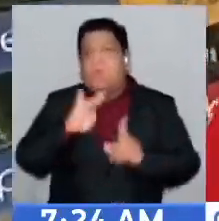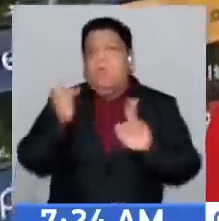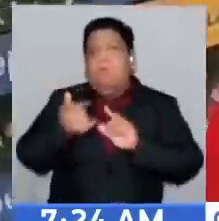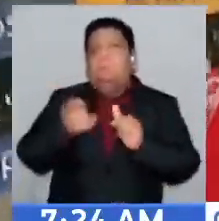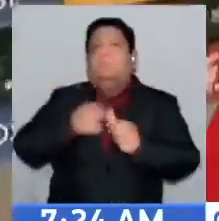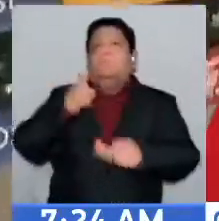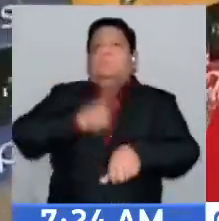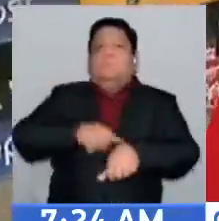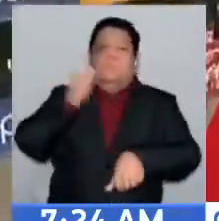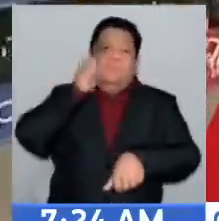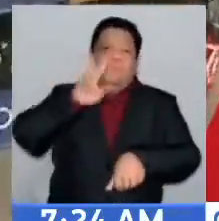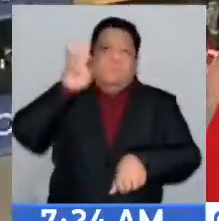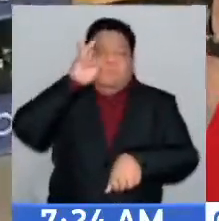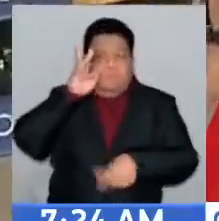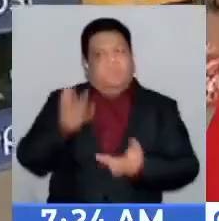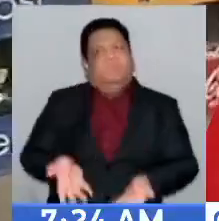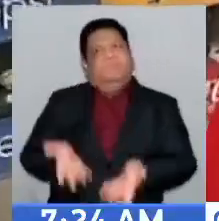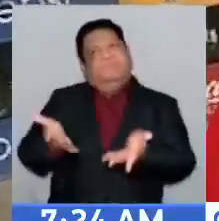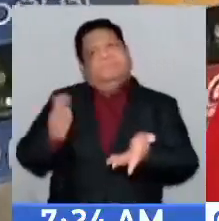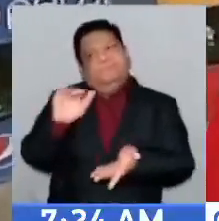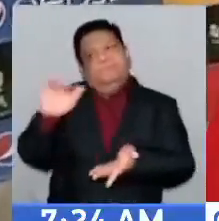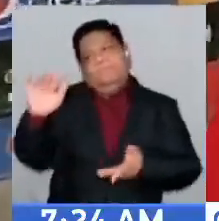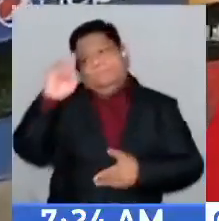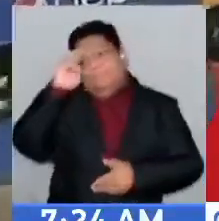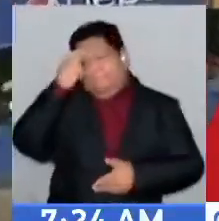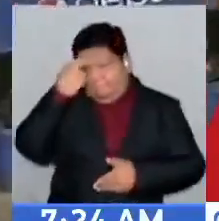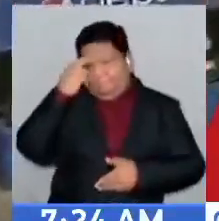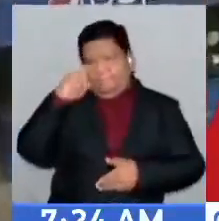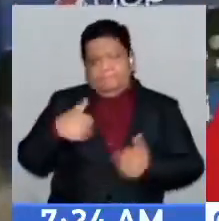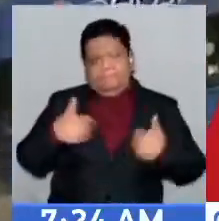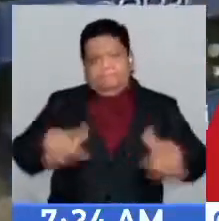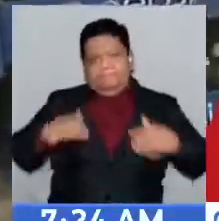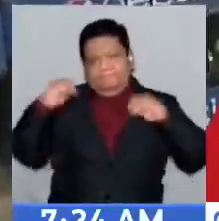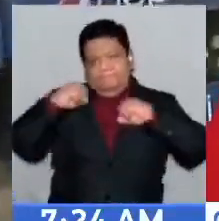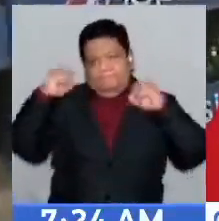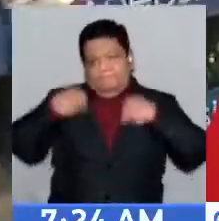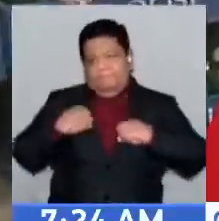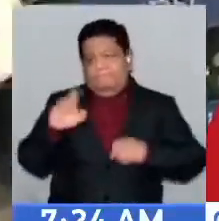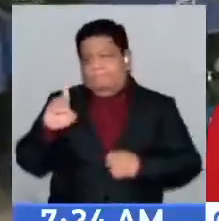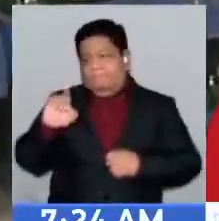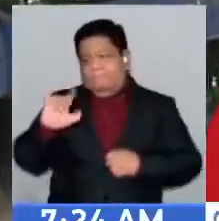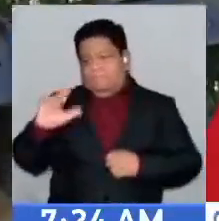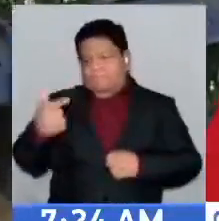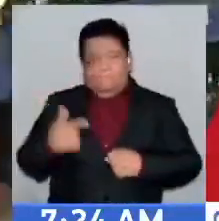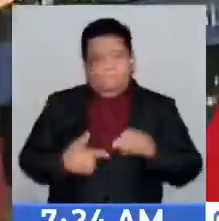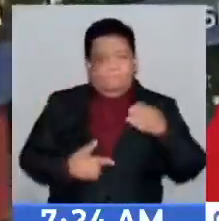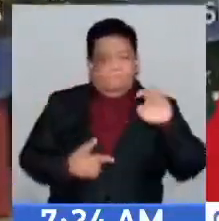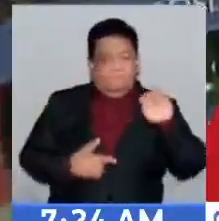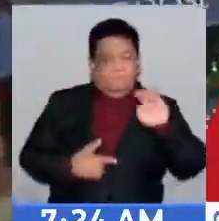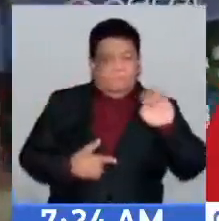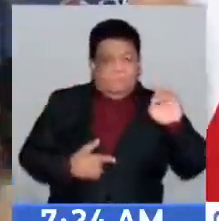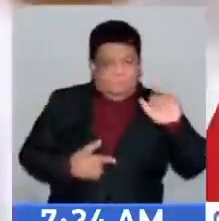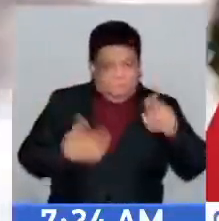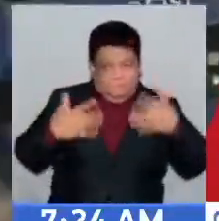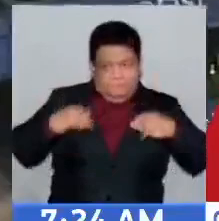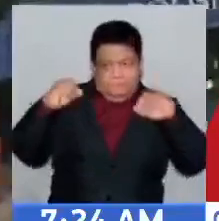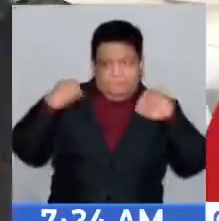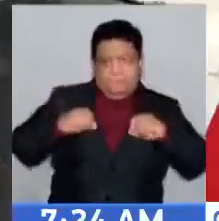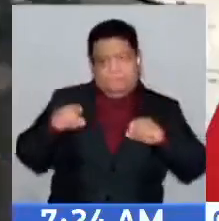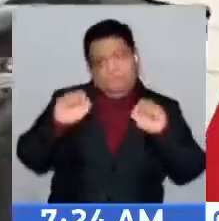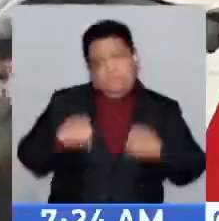ngayon, nire-remind ko kayo na merong ganyang memorandum ang DILG at PNP, ay DILG at MMDA na pwede kayong makasuhan.